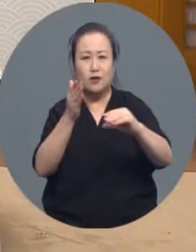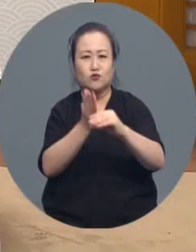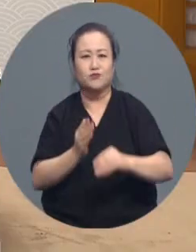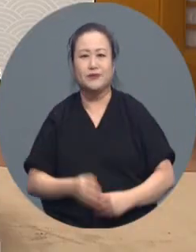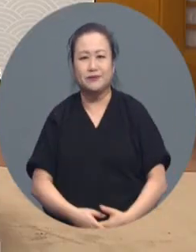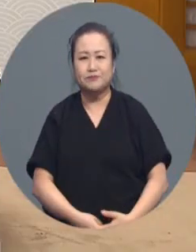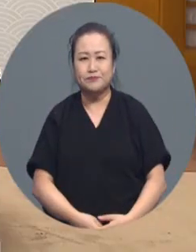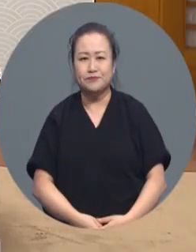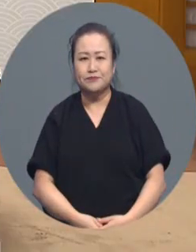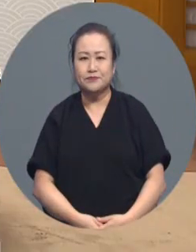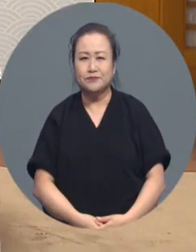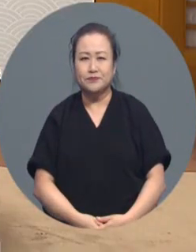있습니다